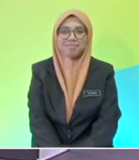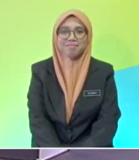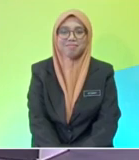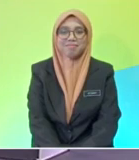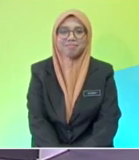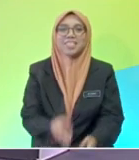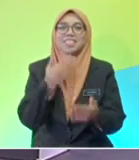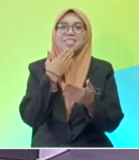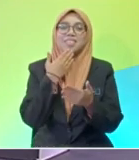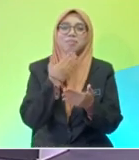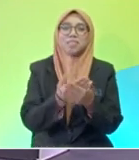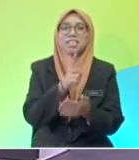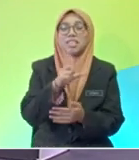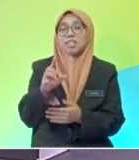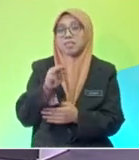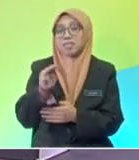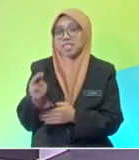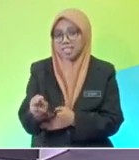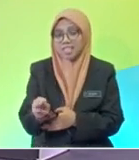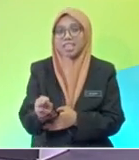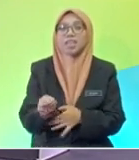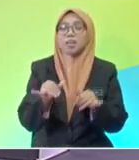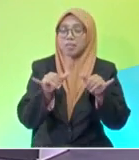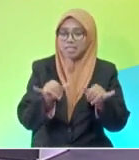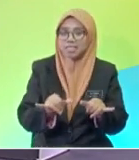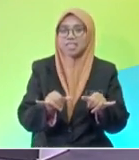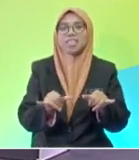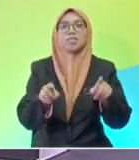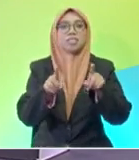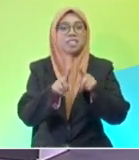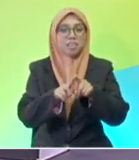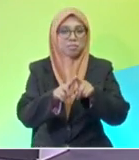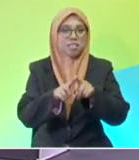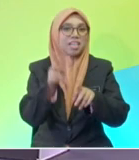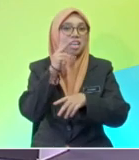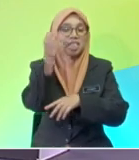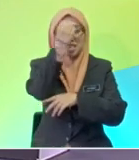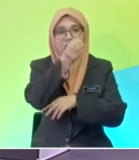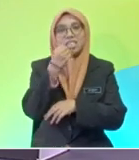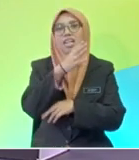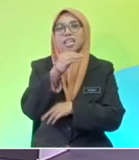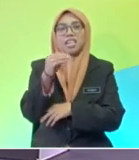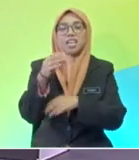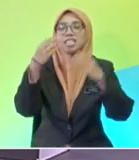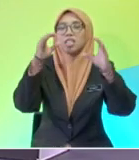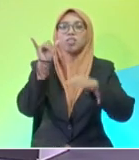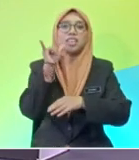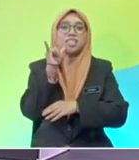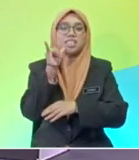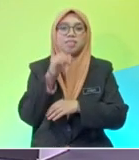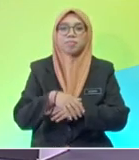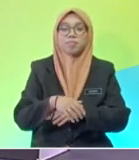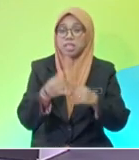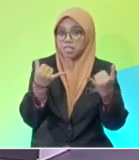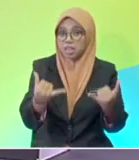Baiklah murid-murid Masih bersama Kak syafika dan juga Chiko Yani bagi slot tahap 2 hari ini dana untuk segmen